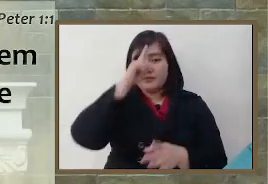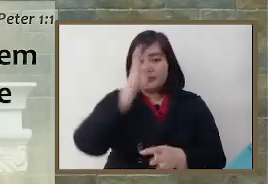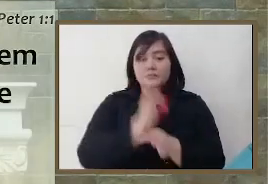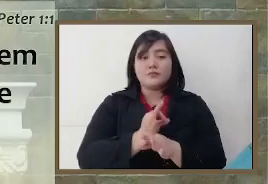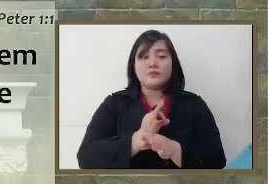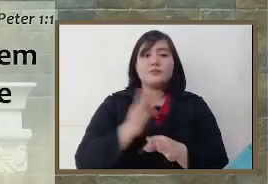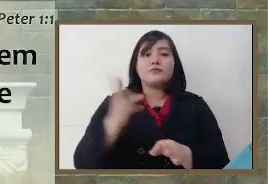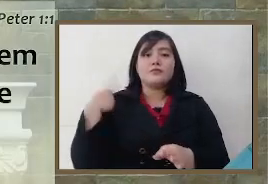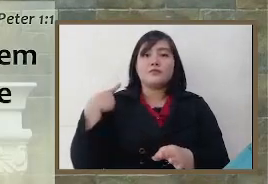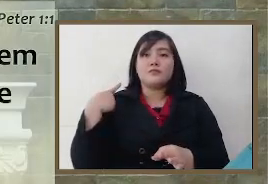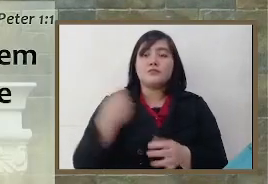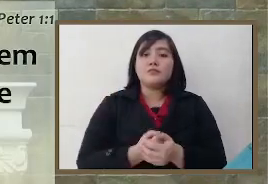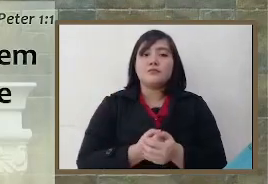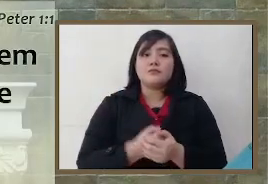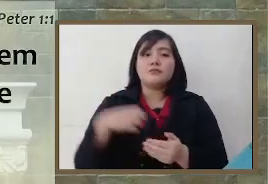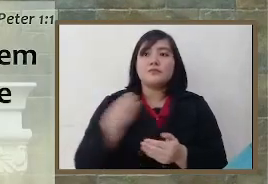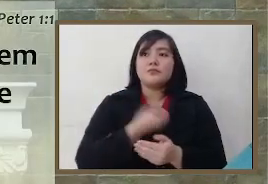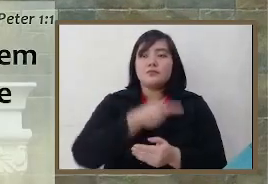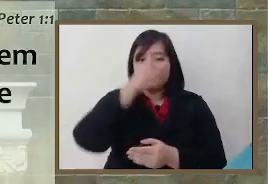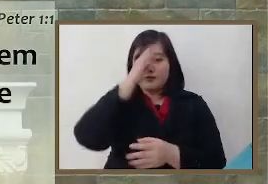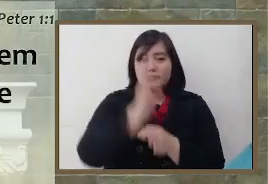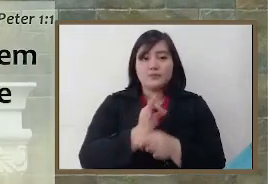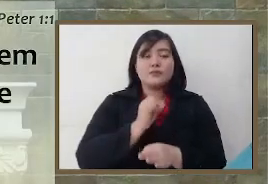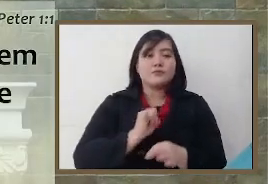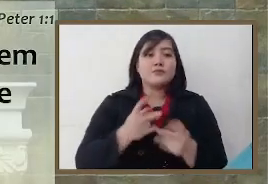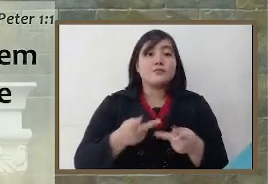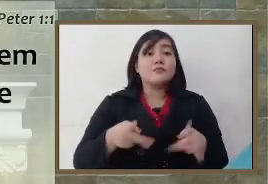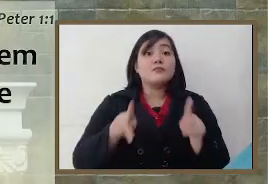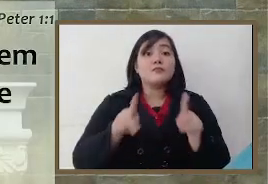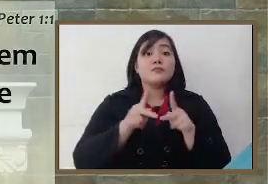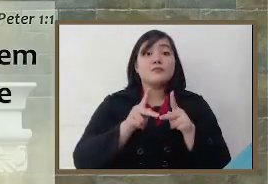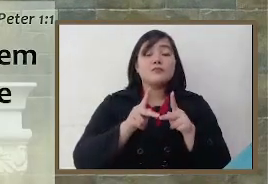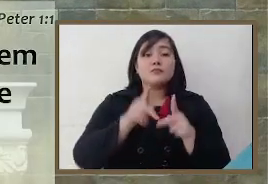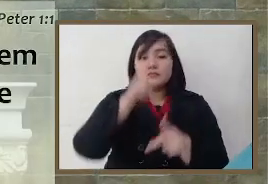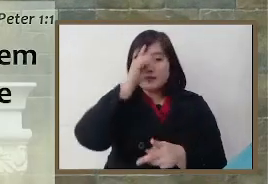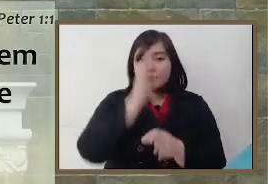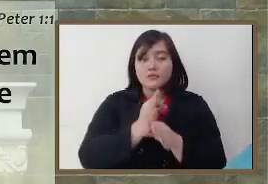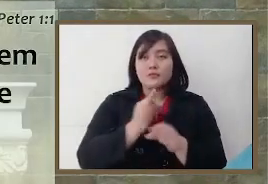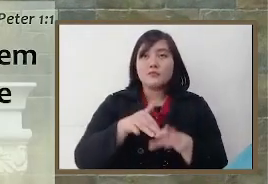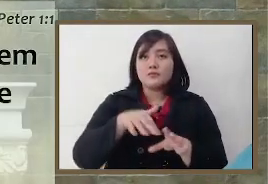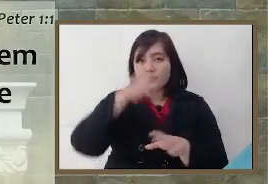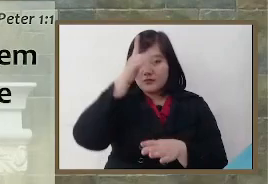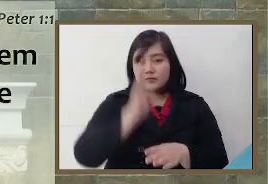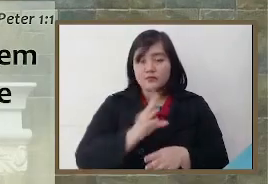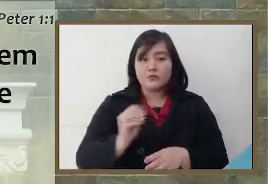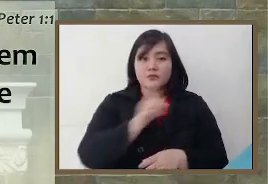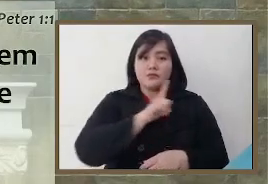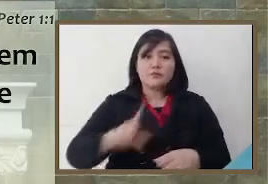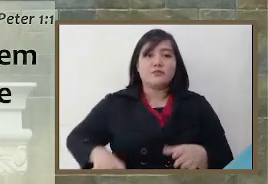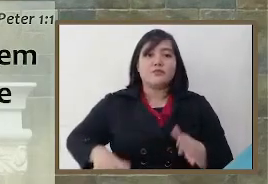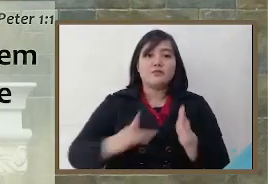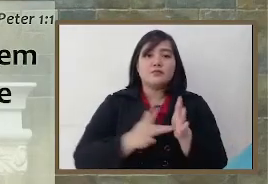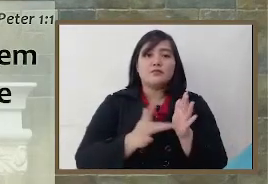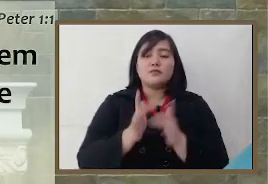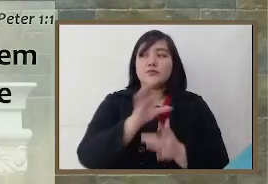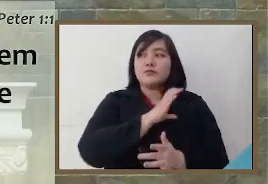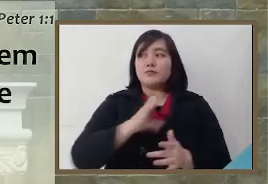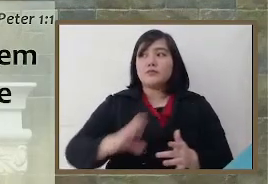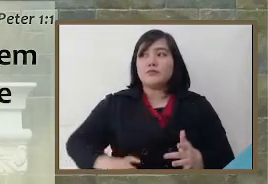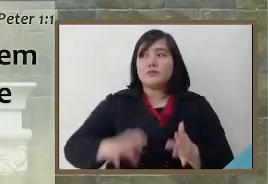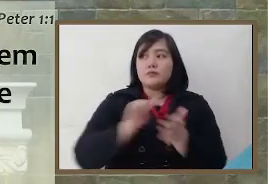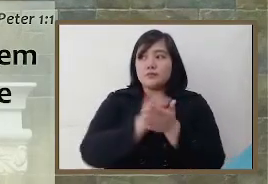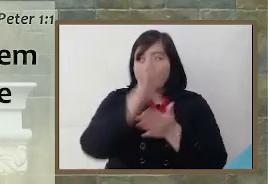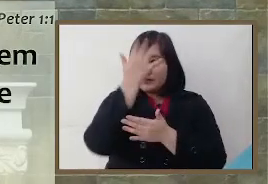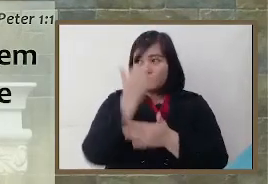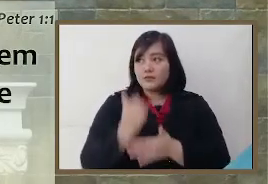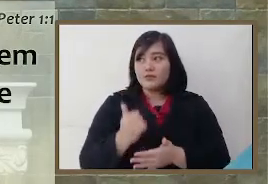kapatid, because that is faith in God and the Lord Jesus Christ. You see, that's why it is